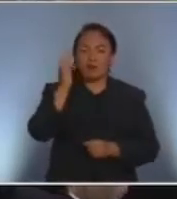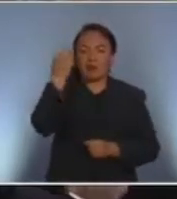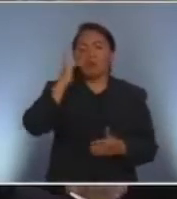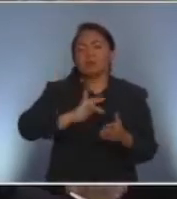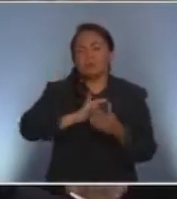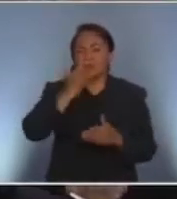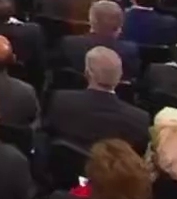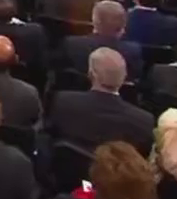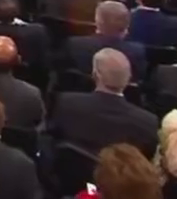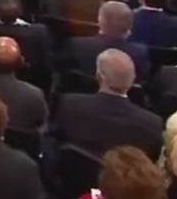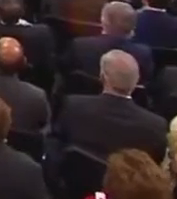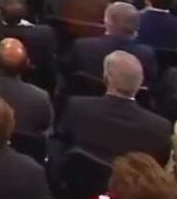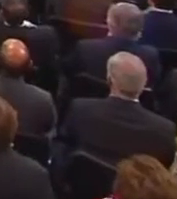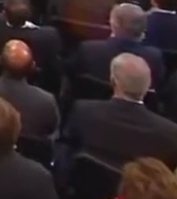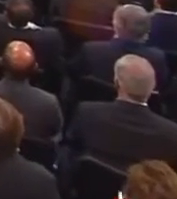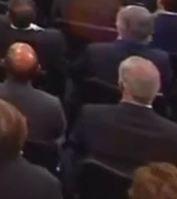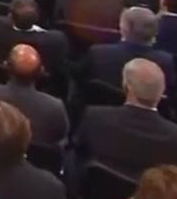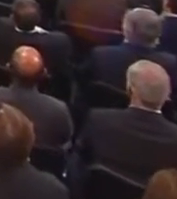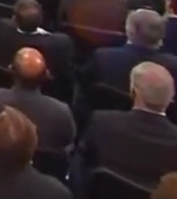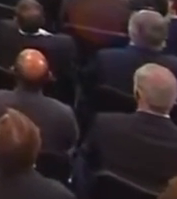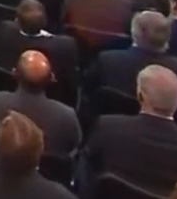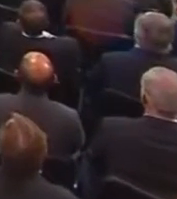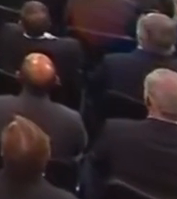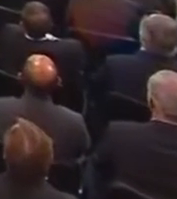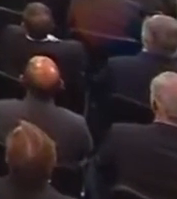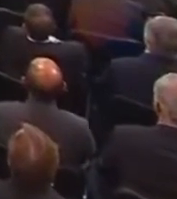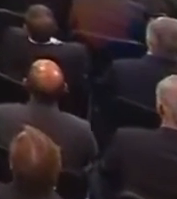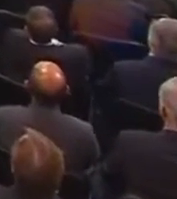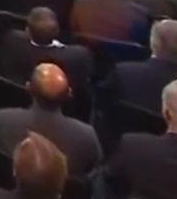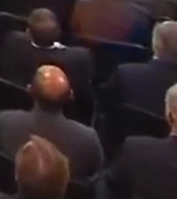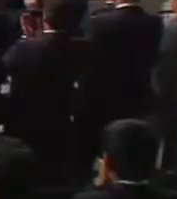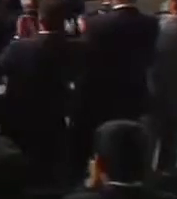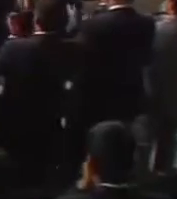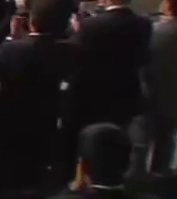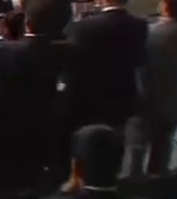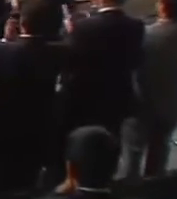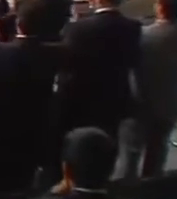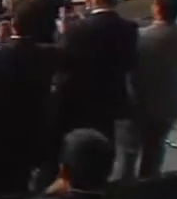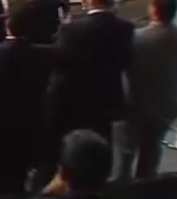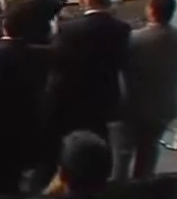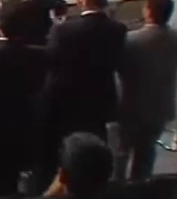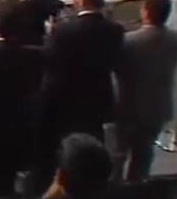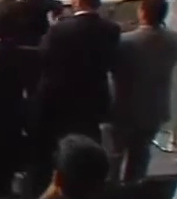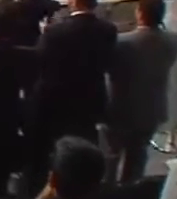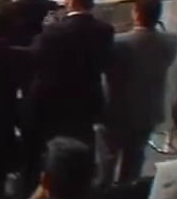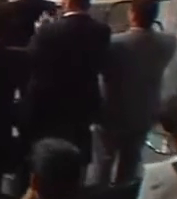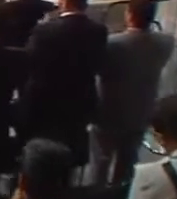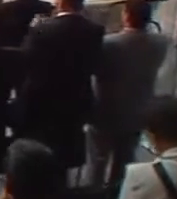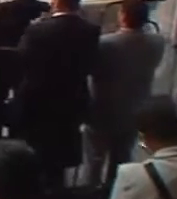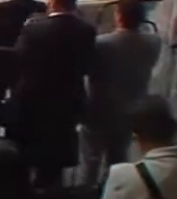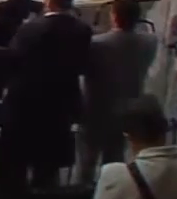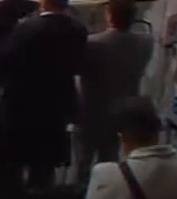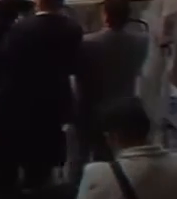မှုဖြစ်ခဲ့ပြီးဒါပြီးခဲ့တဲ့နှစ်ရဲ့ပထမ6လအတွင်းတည်ဆုံးသူရည်အတွက်ထက်37ရာခိုင်နှုန်းပိုများပါတယ်